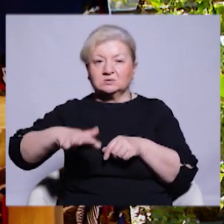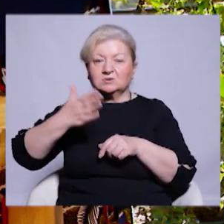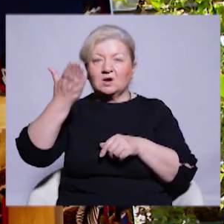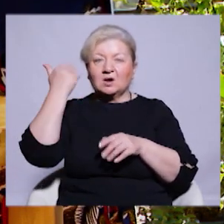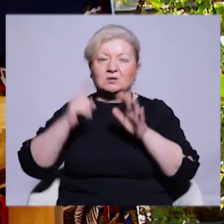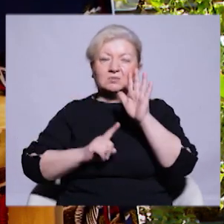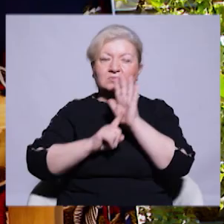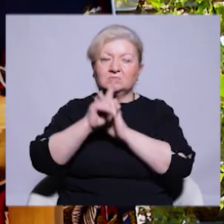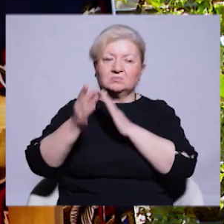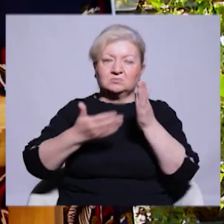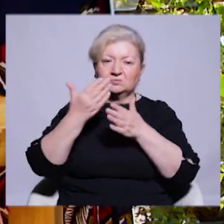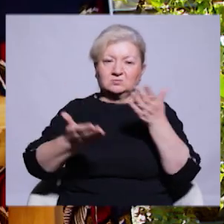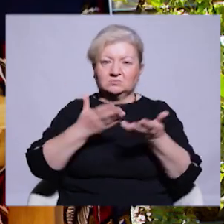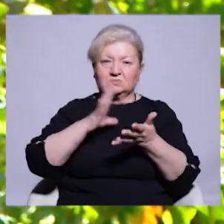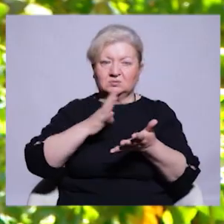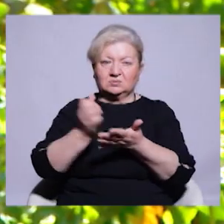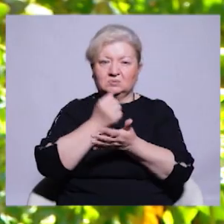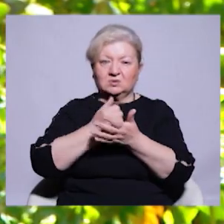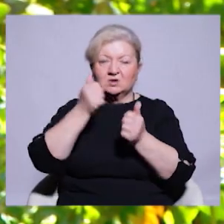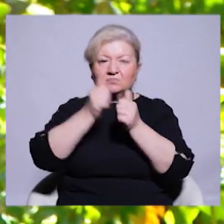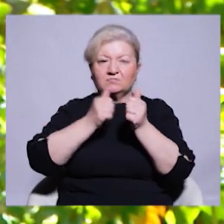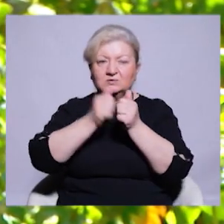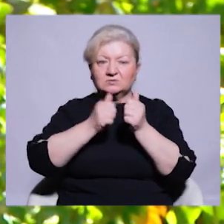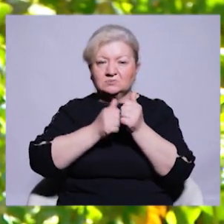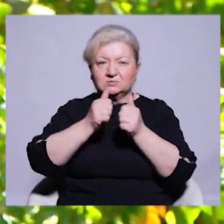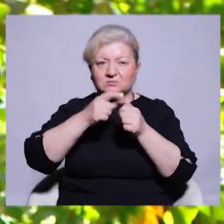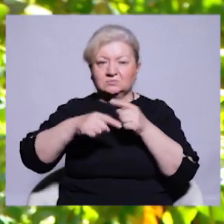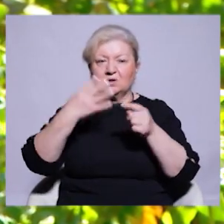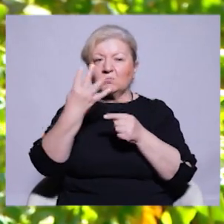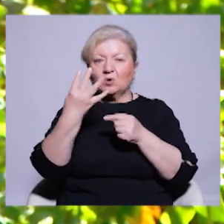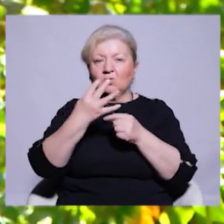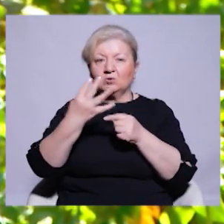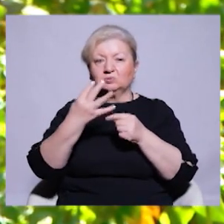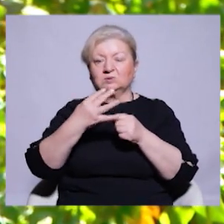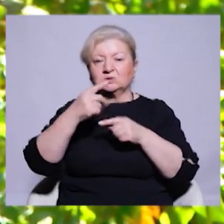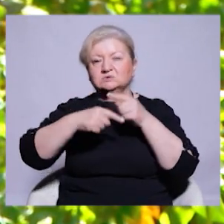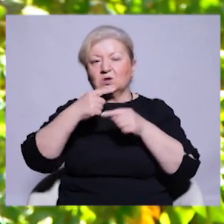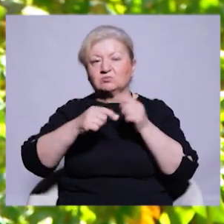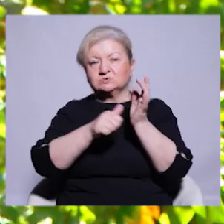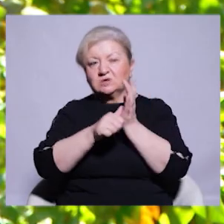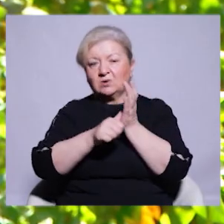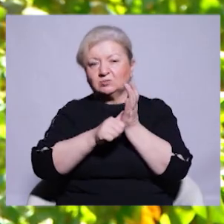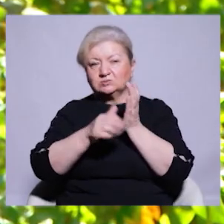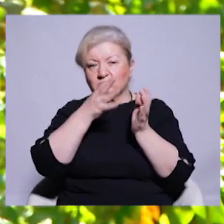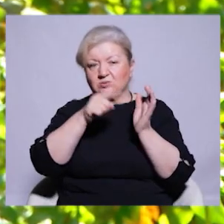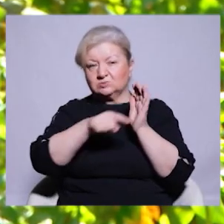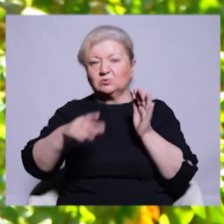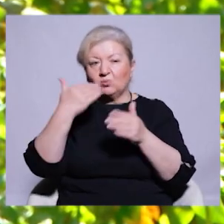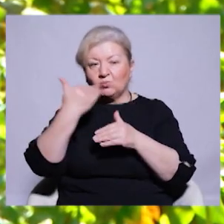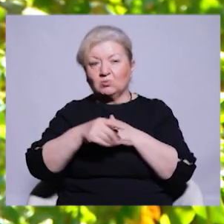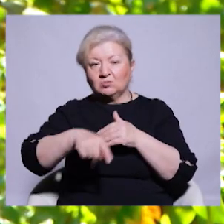ქვის ხანის არქეოლოგიური ძეგლები აღმოჩენილი და რაც თავარია ბავშვებო მე-4 საუკუნის 60-იან წლებში აქ უკვე